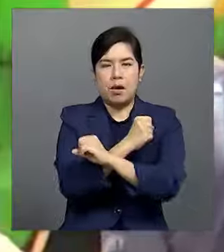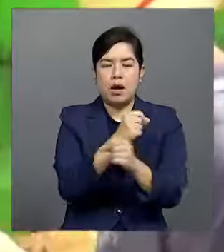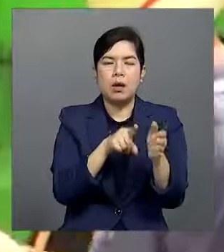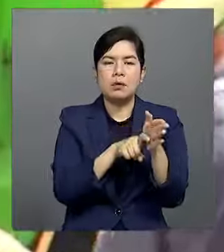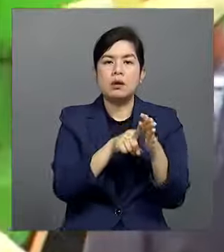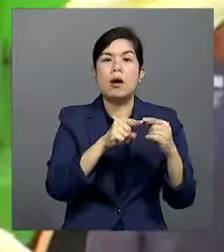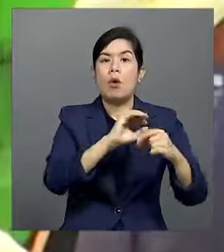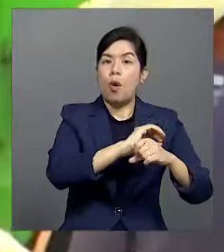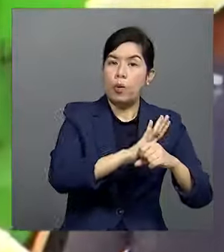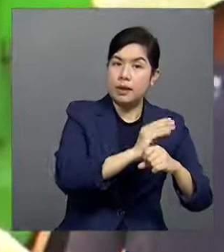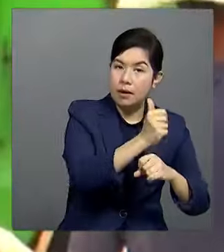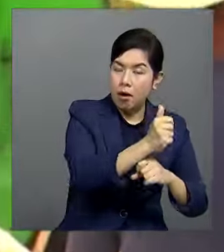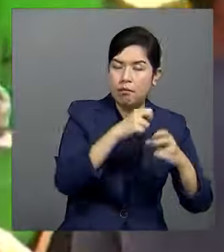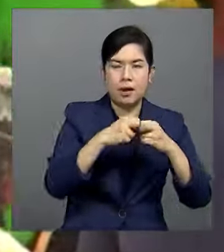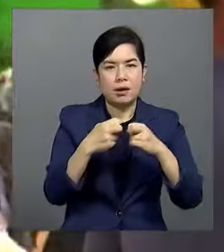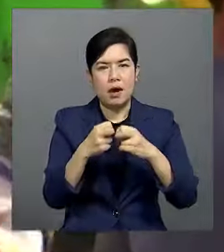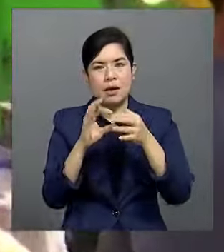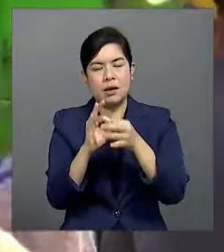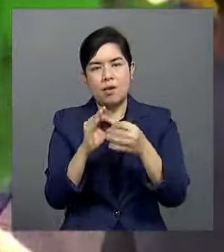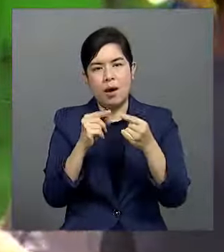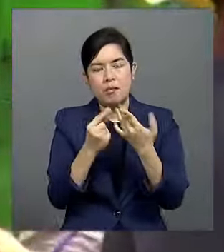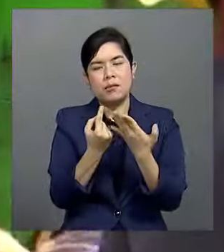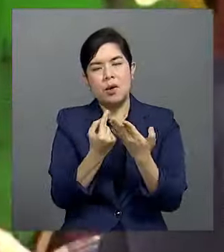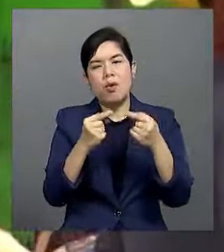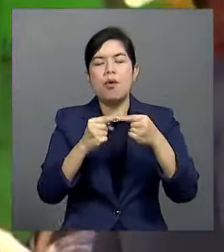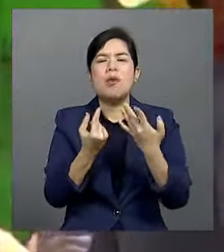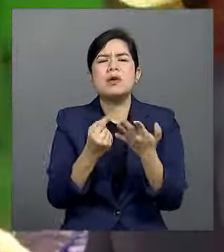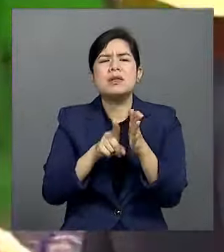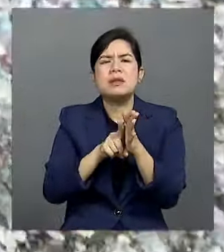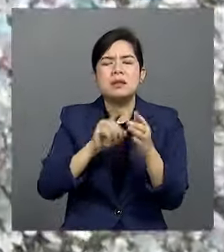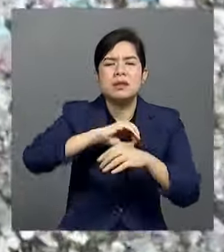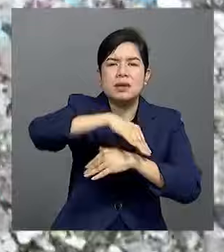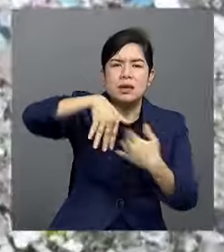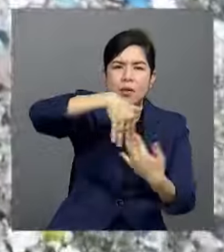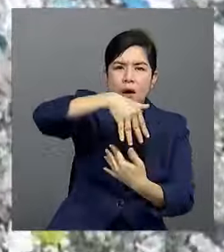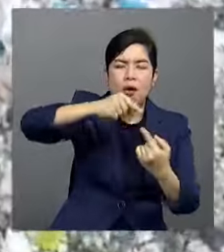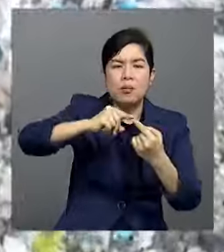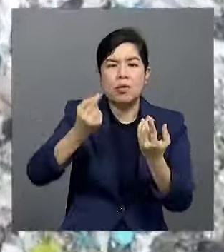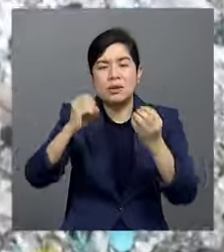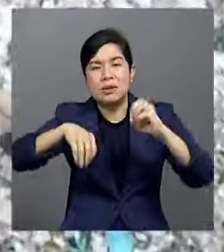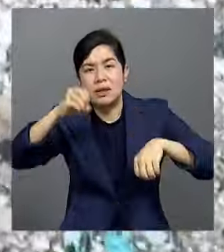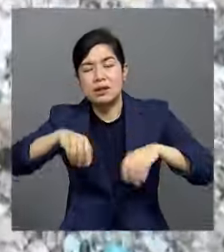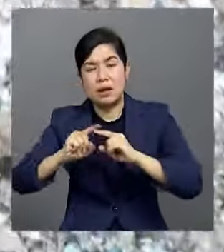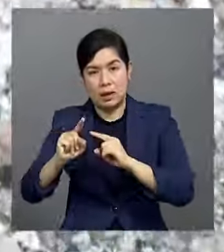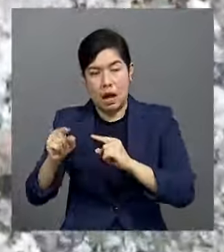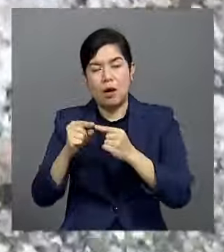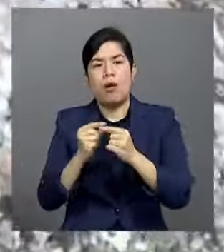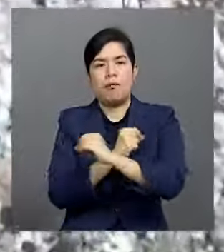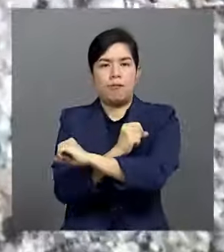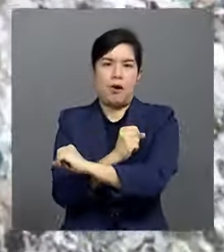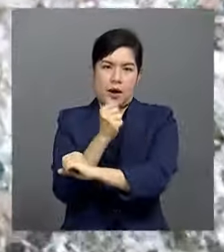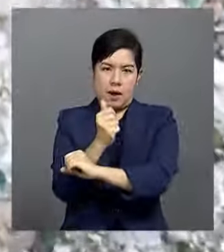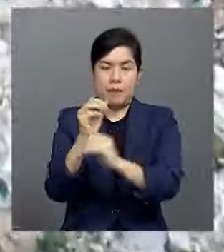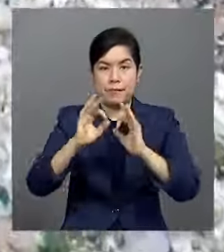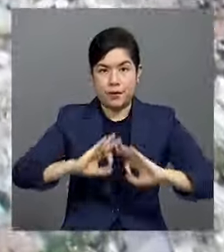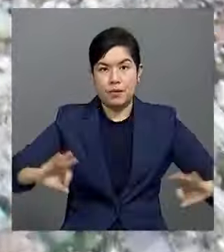ล้อมหรือสร้างขยะเพิ่มด้วยการสร้างมาตรการต่างๆรวมไปถึงการปลูกจิตสำนึกใน